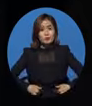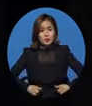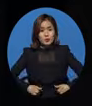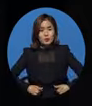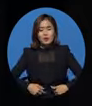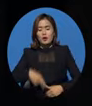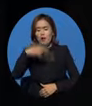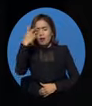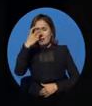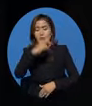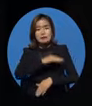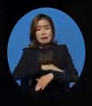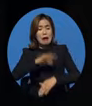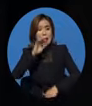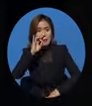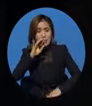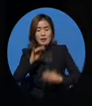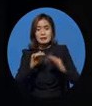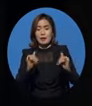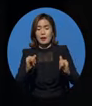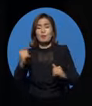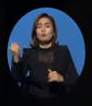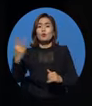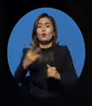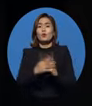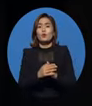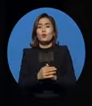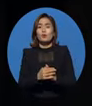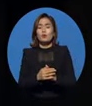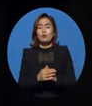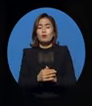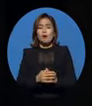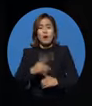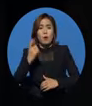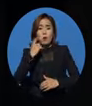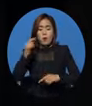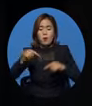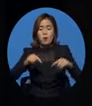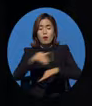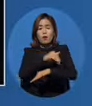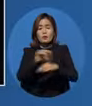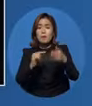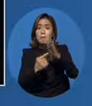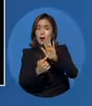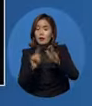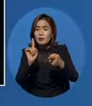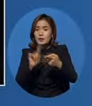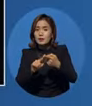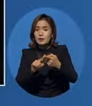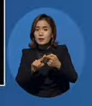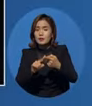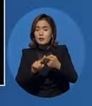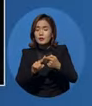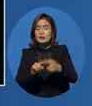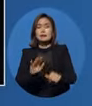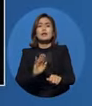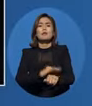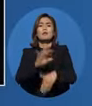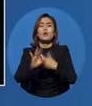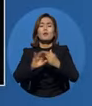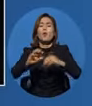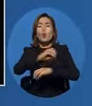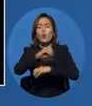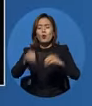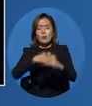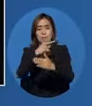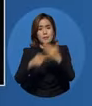검증이 살 안 된 자기 브랜드나 또 설익은 정책을 이야기를 하는 것은 자칫 국가적 피해나